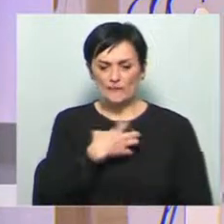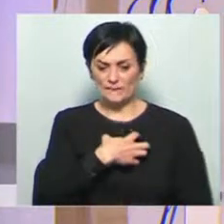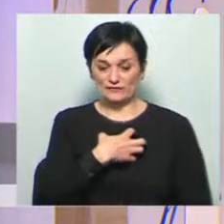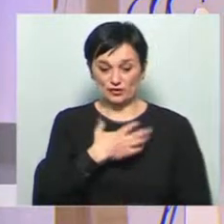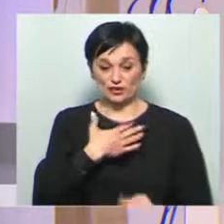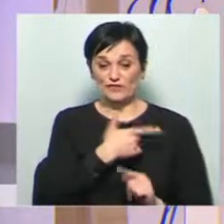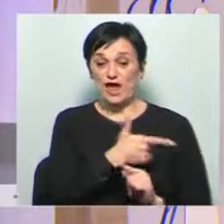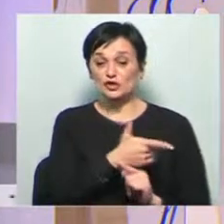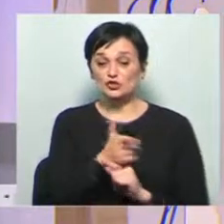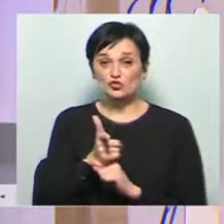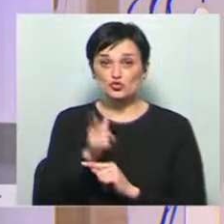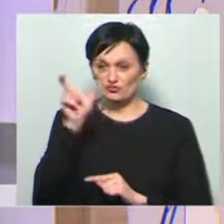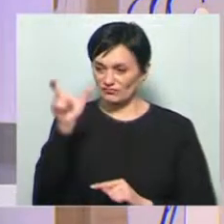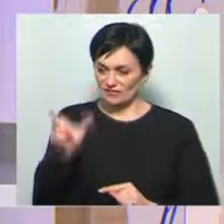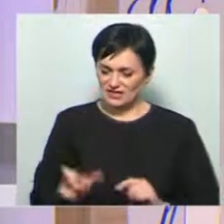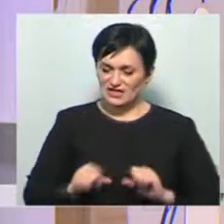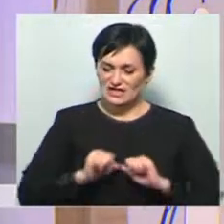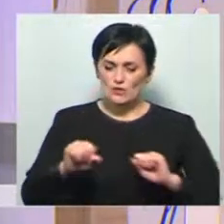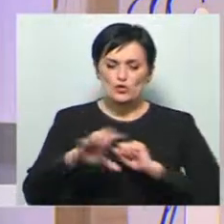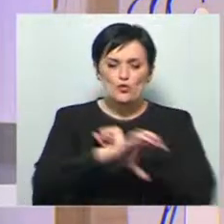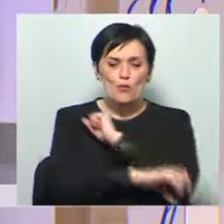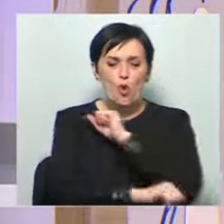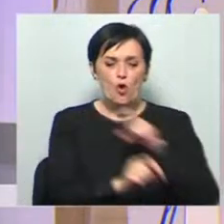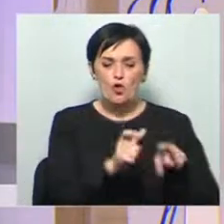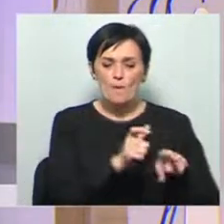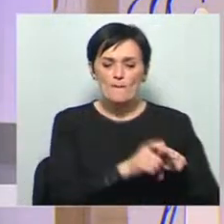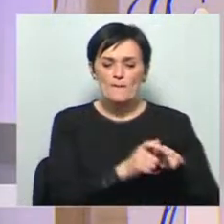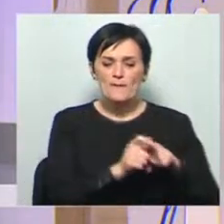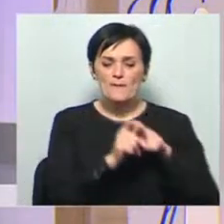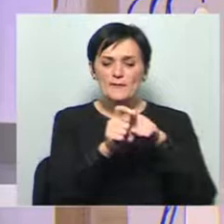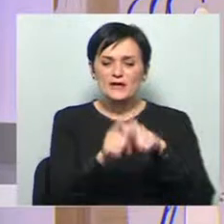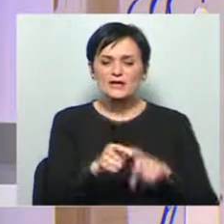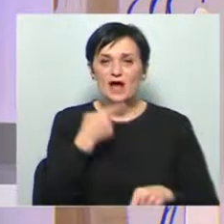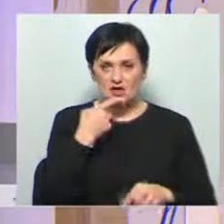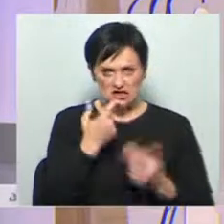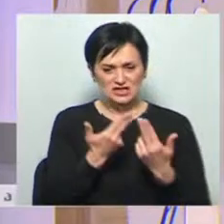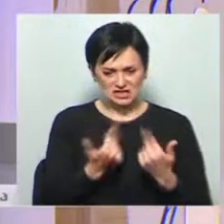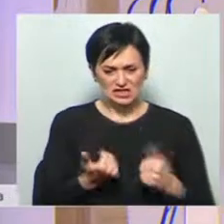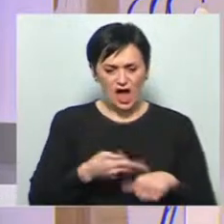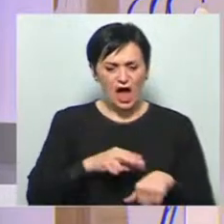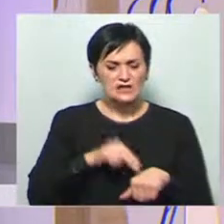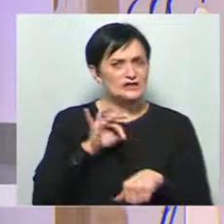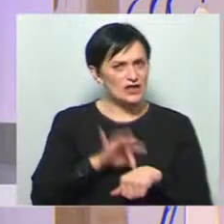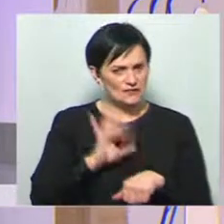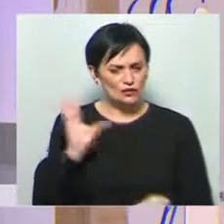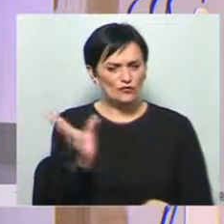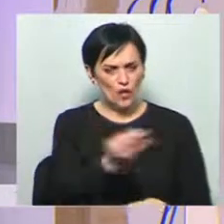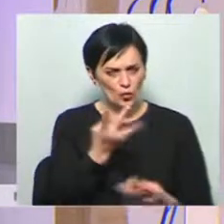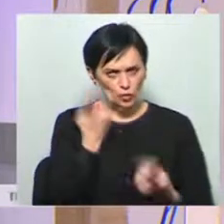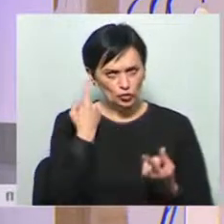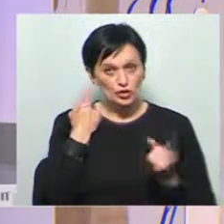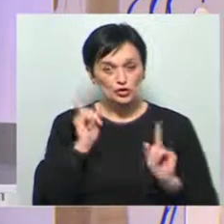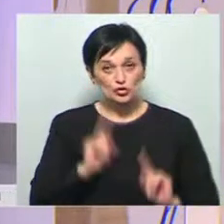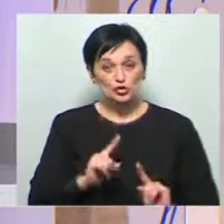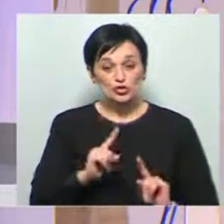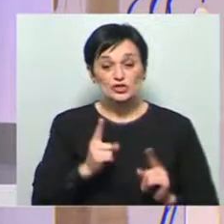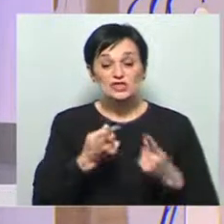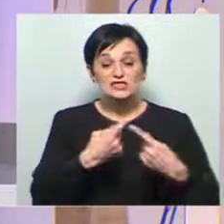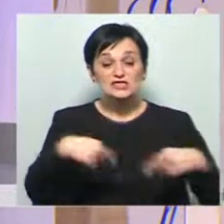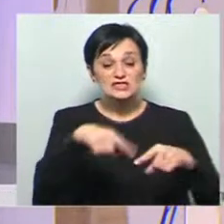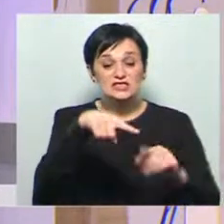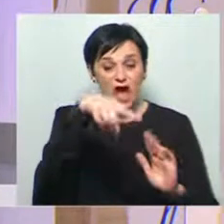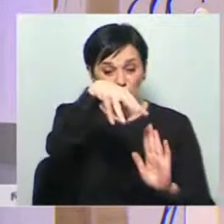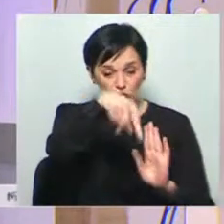ჩვენი სიუჟეტის გმირის ბროლო ფრაზა, რომელთაც მან თქვა, რომ დიახეს დაავადება ყველამ უნდა იცოდეს, იმიტომ რომ